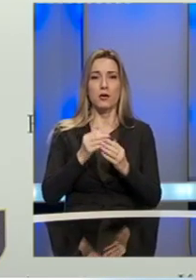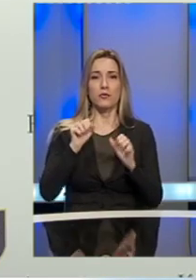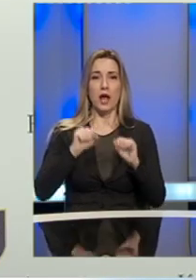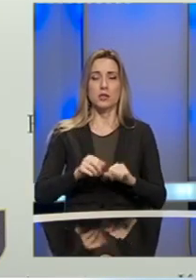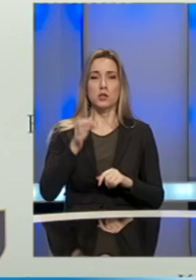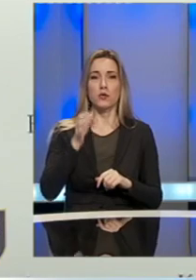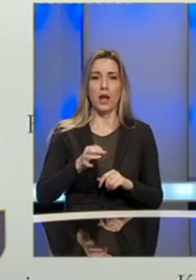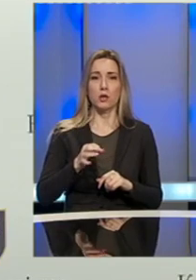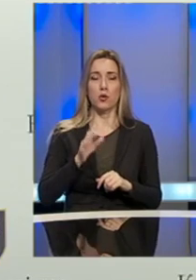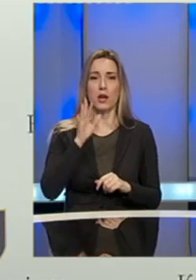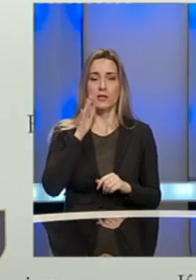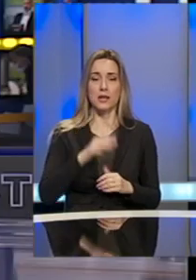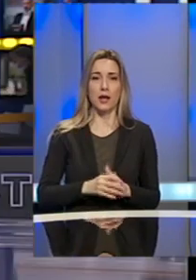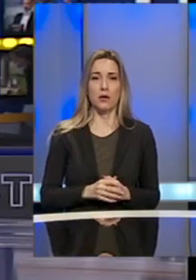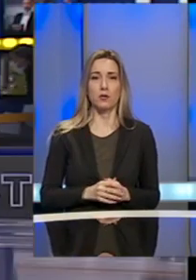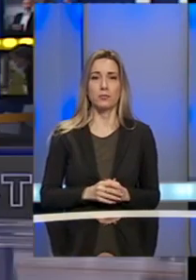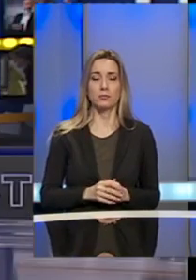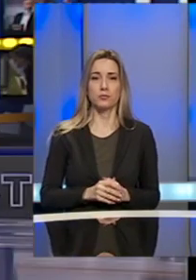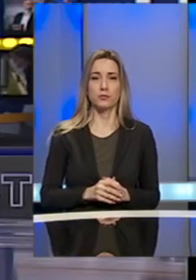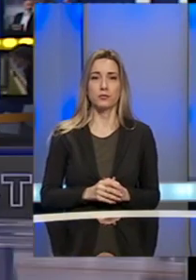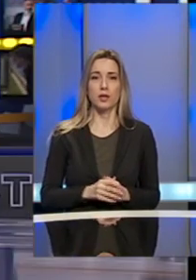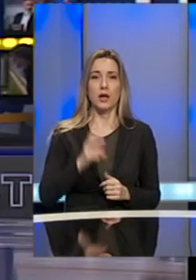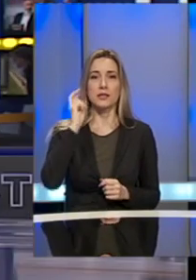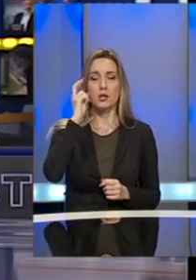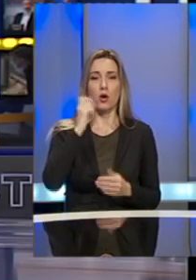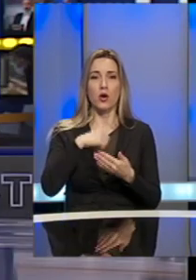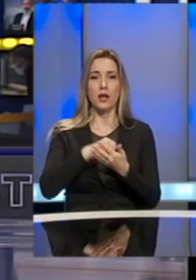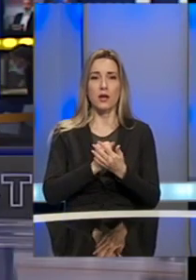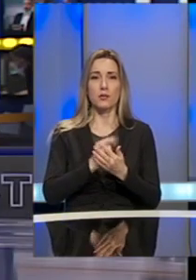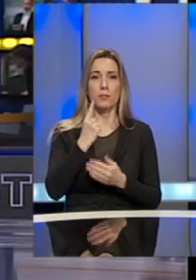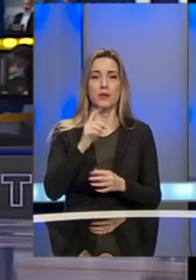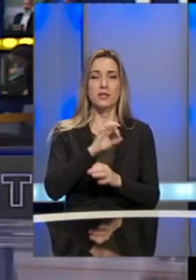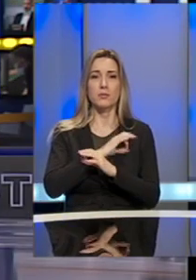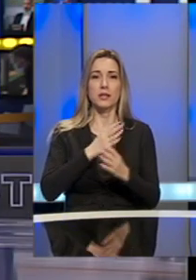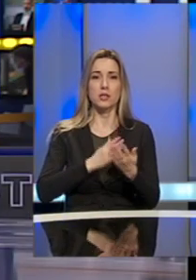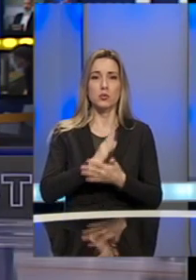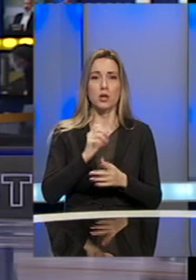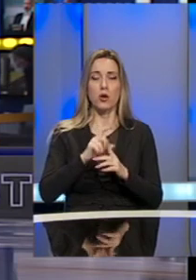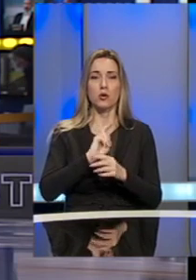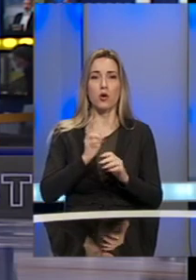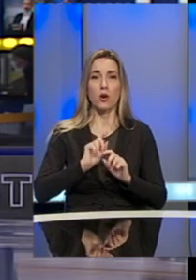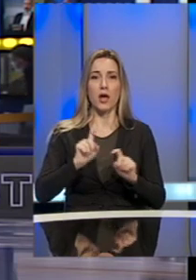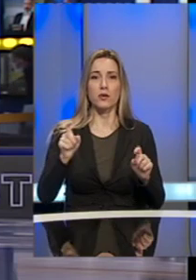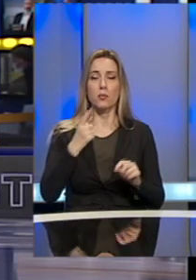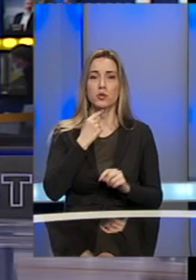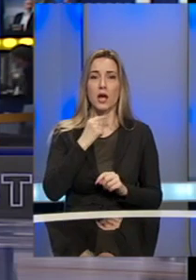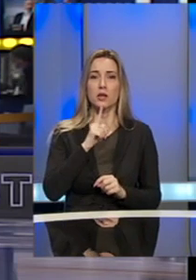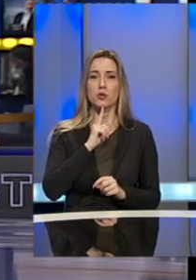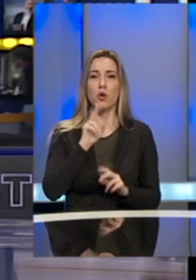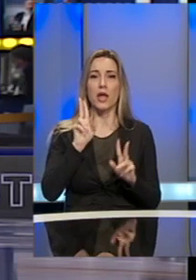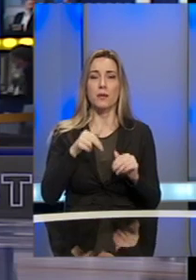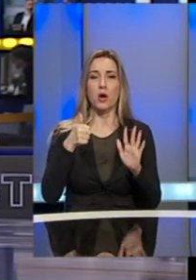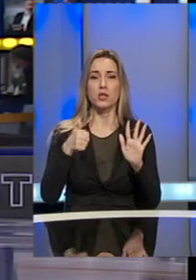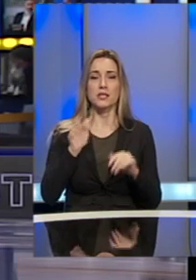vlasništvu kantona Sarajeva. U Crnoj Gori registrovan je prvi smrtni slučaj od koronavirusa. Riječ je o muškarcu koji je